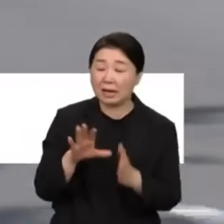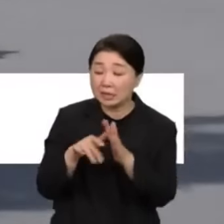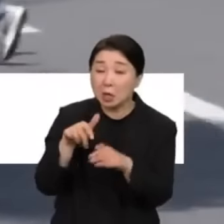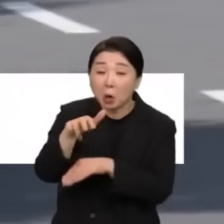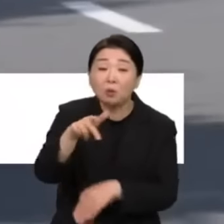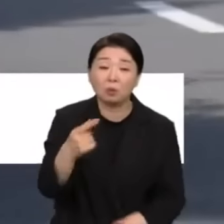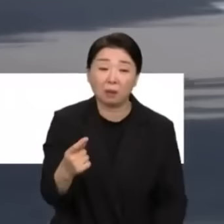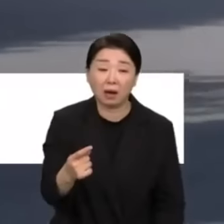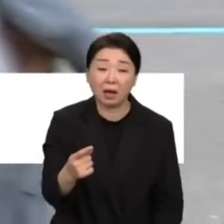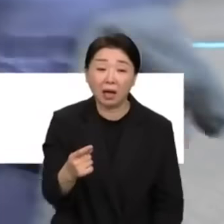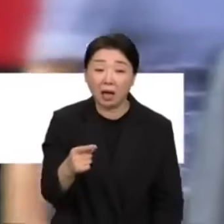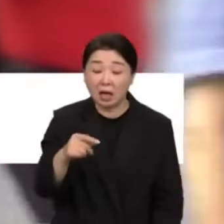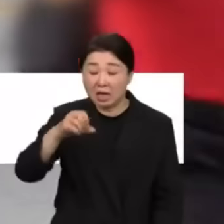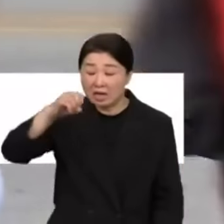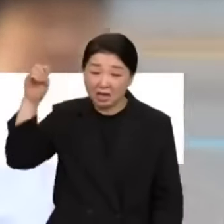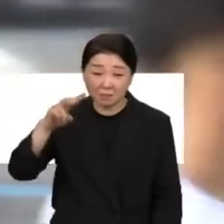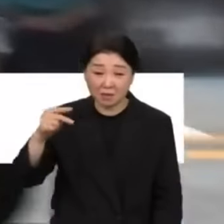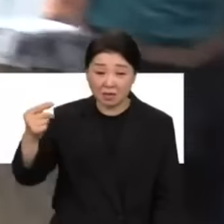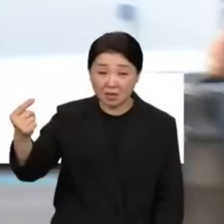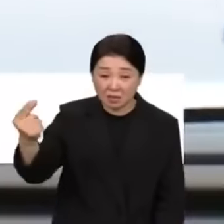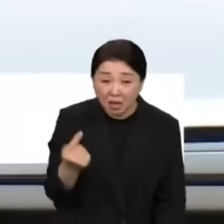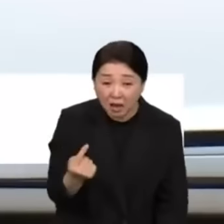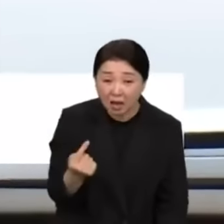순간에 차가 안 옵니다.